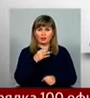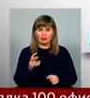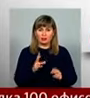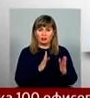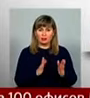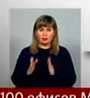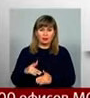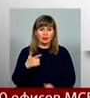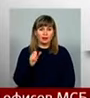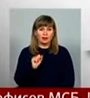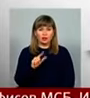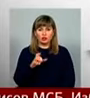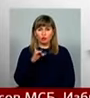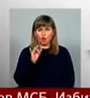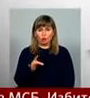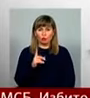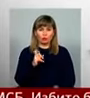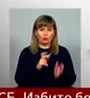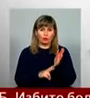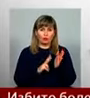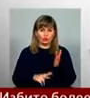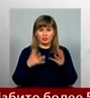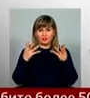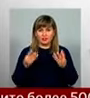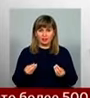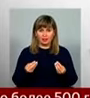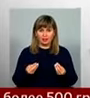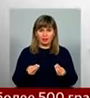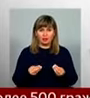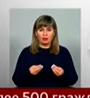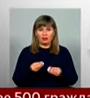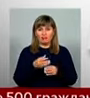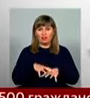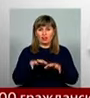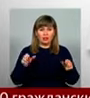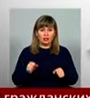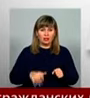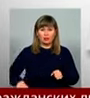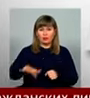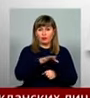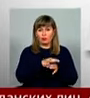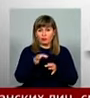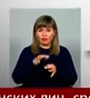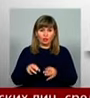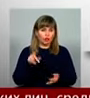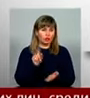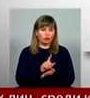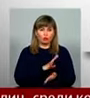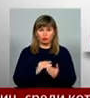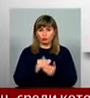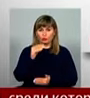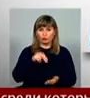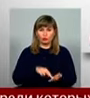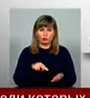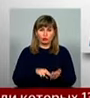на сжиженный газ сроком на 180 календарных дней. В областях предельные цены для населения не должны превышать уровень цен